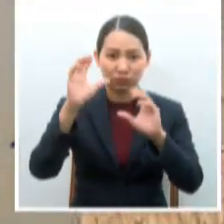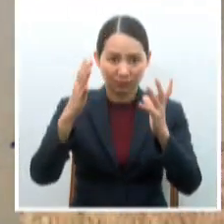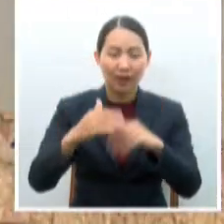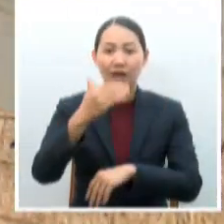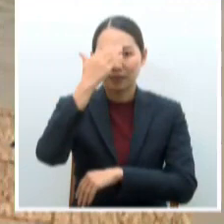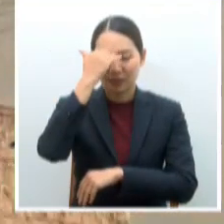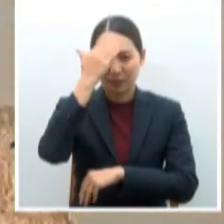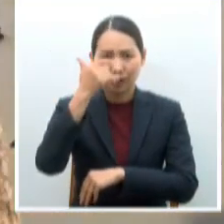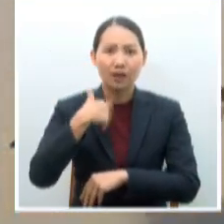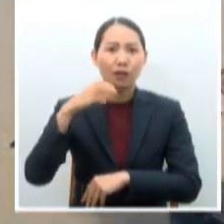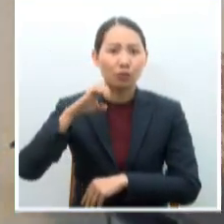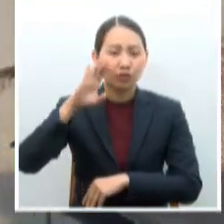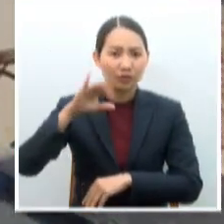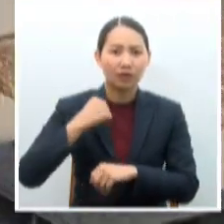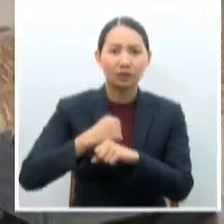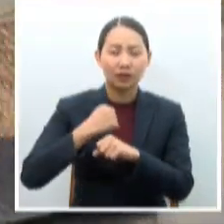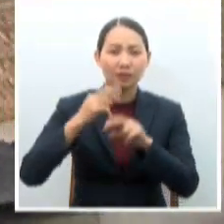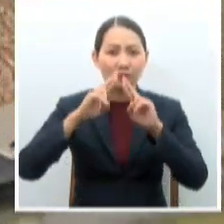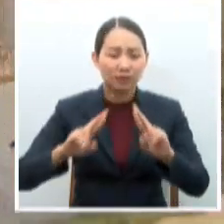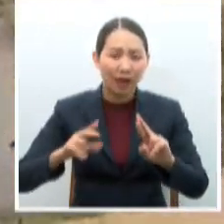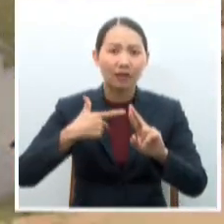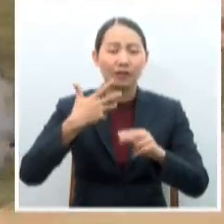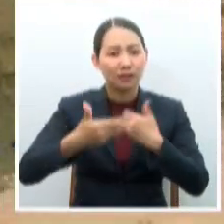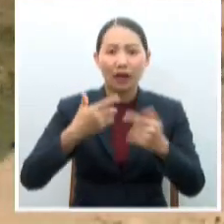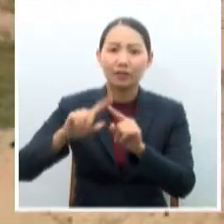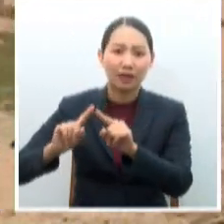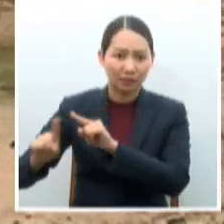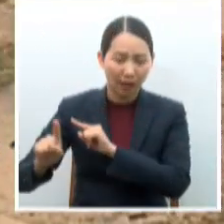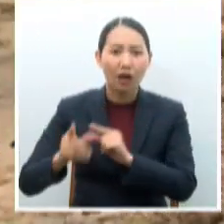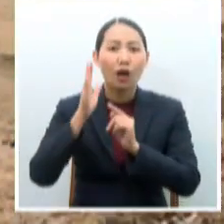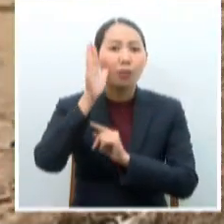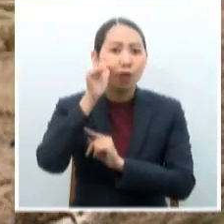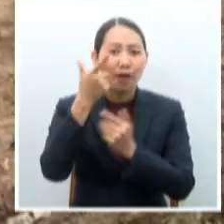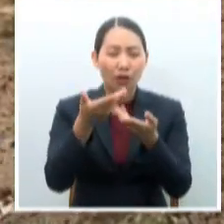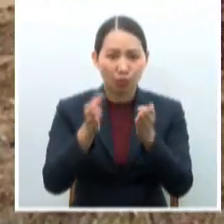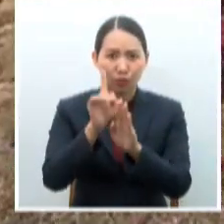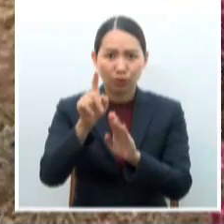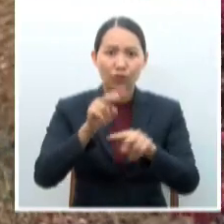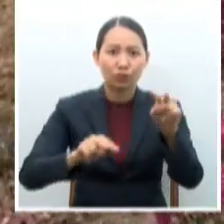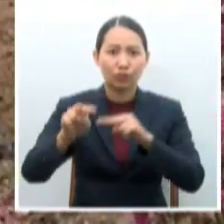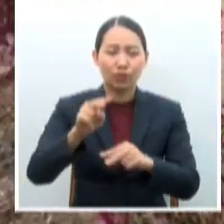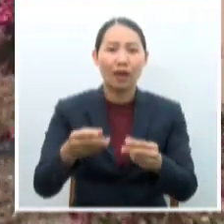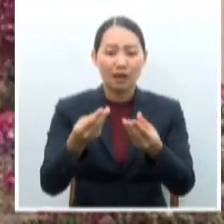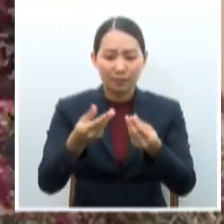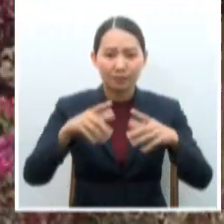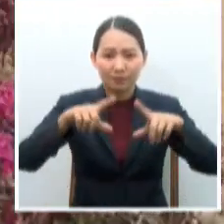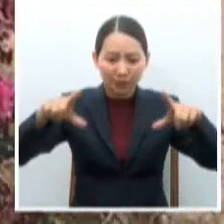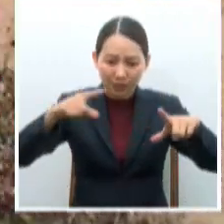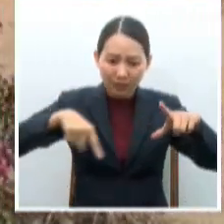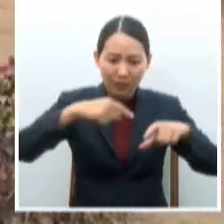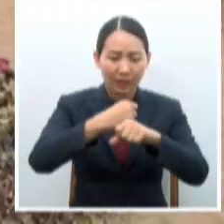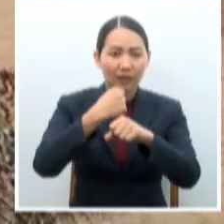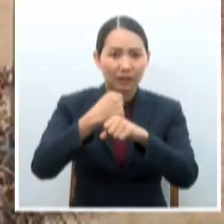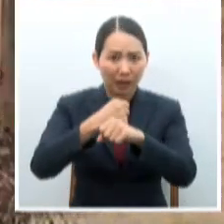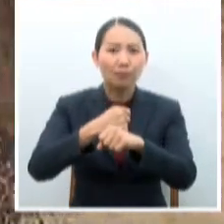ที่เล่นน้ำที่ปลอดภัยให้แก่เด็กแต่ละวัยจัดให้มีอุปกรณ์ช่วยคนตกน้ำที่หาได้ง่ายมีป้าย